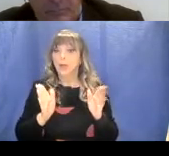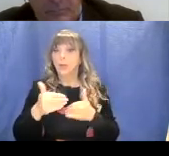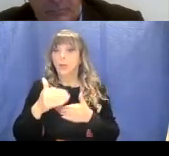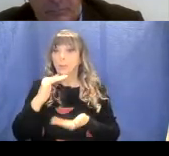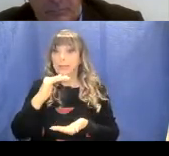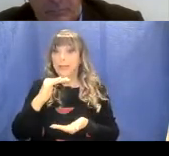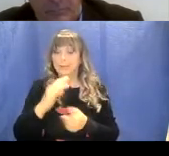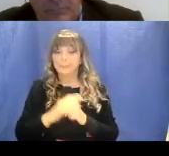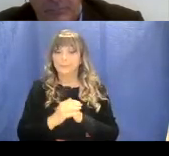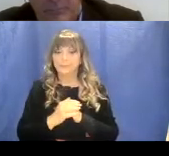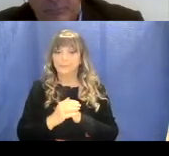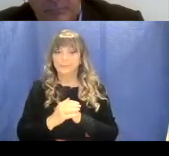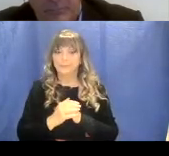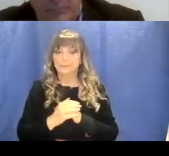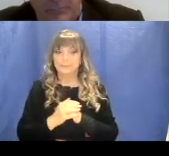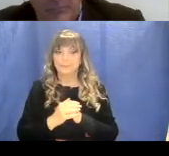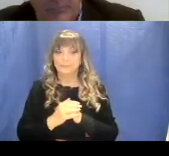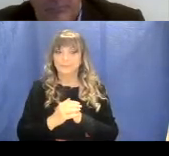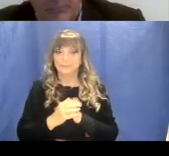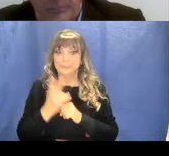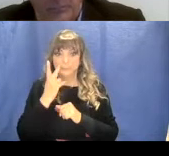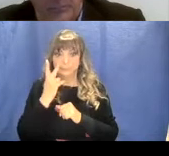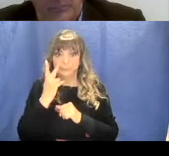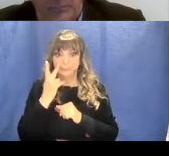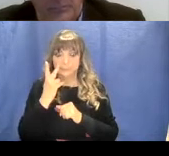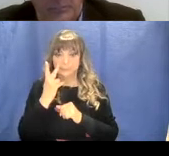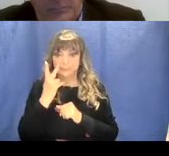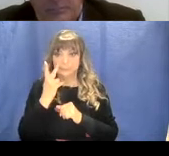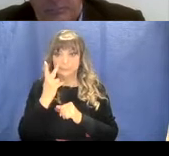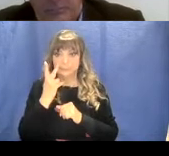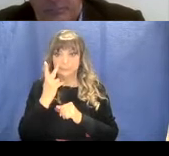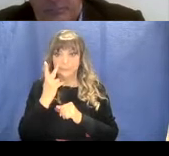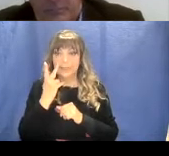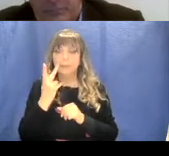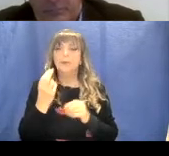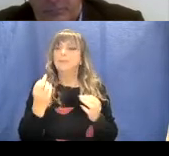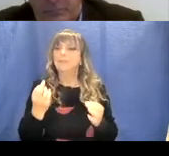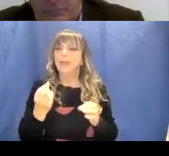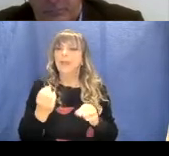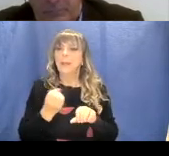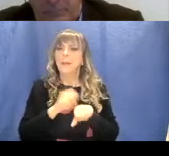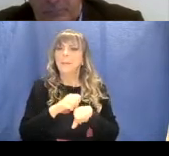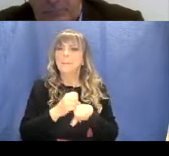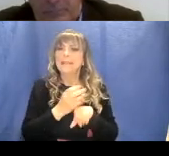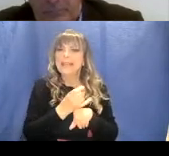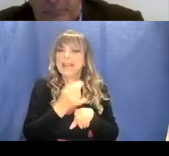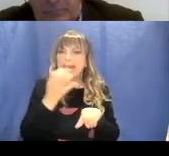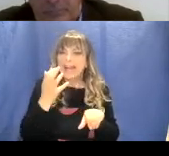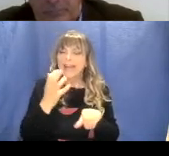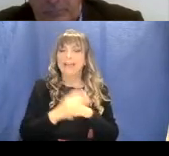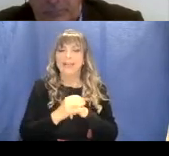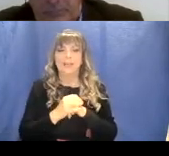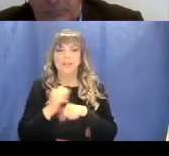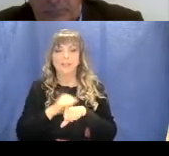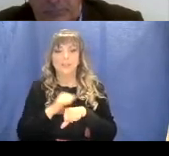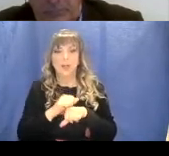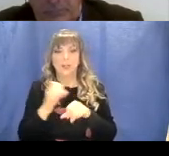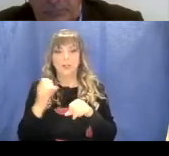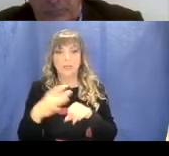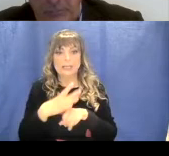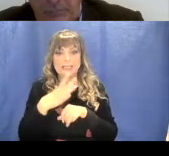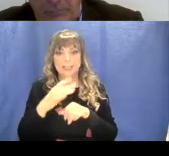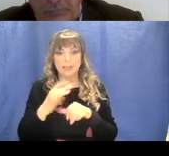veniamo invece adesso alla definizione di minerale solido cristallino formato e snatura con